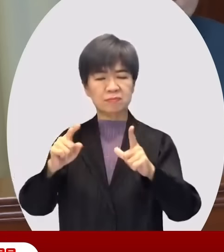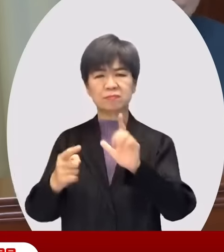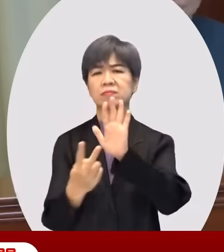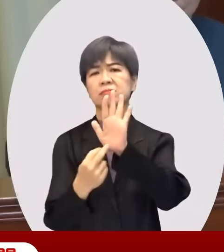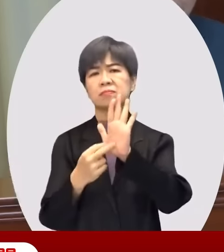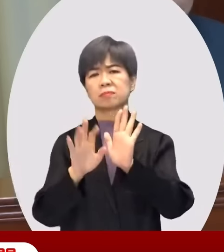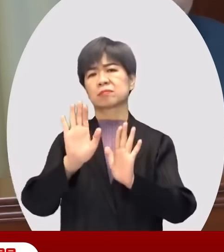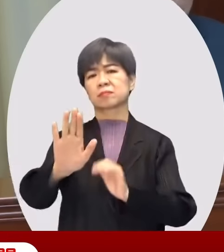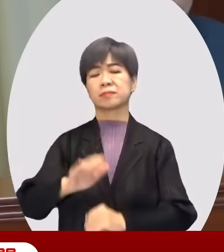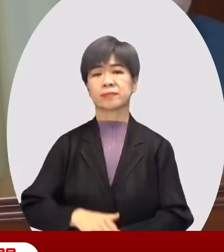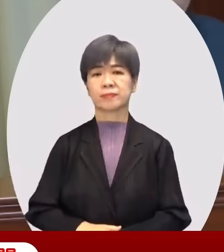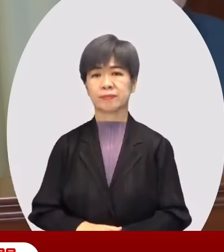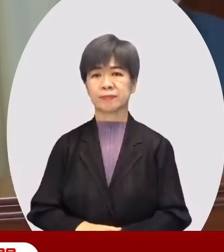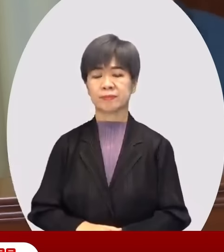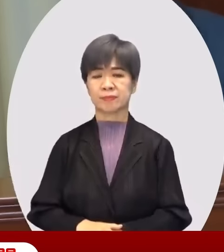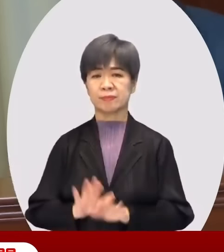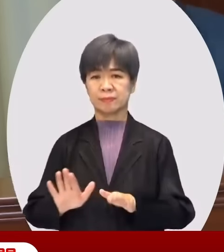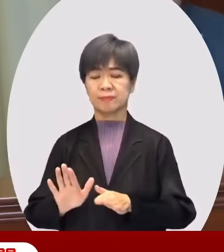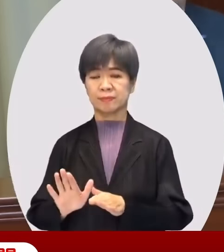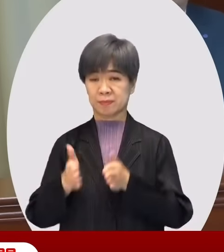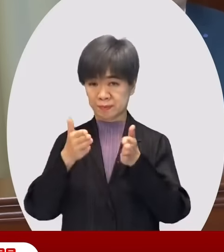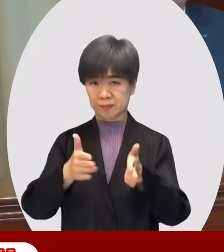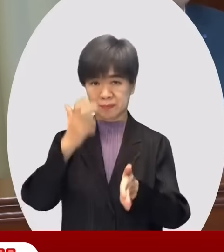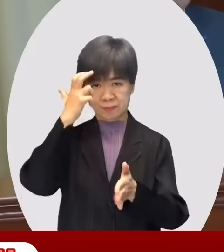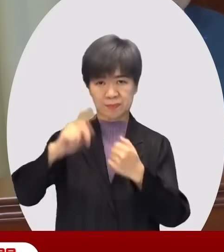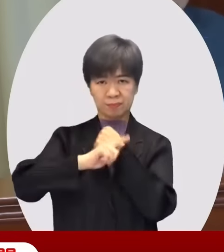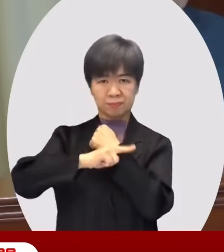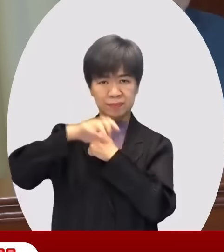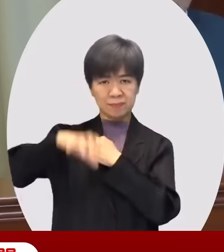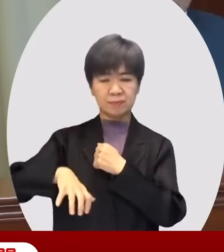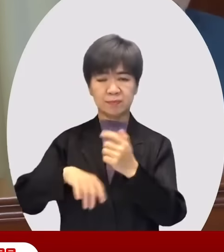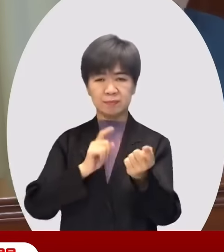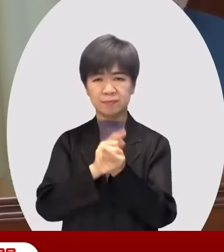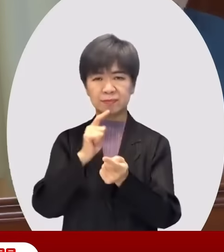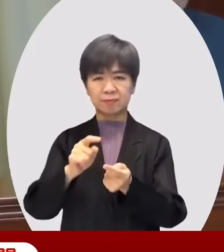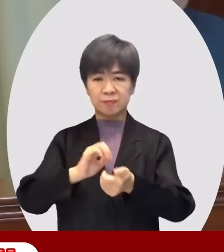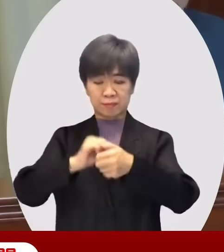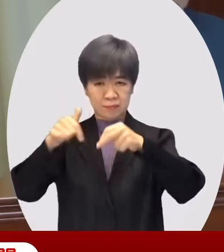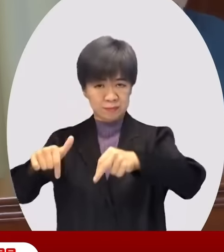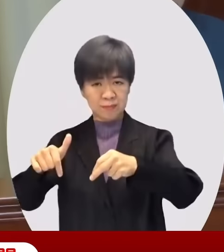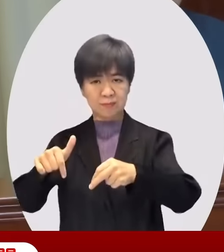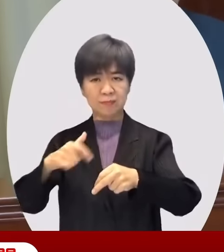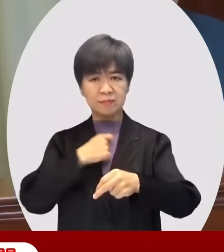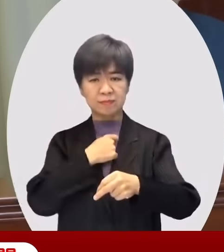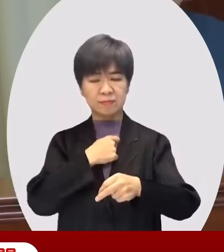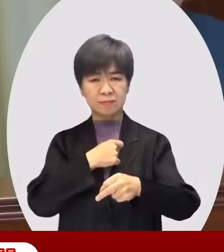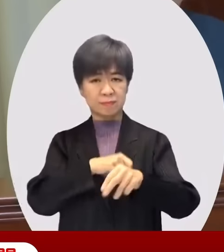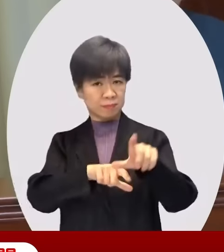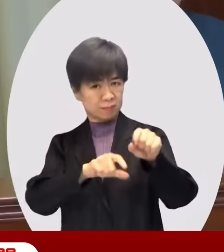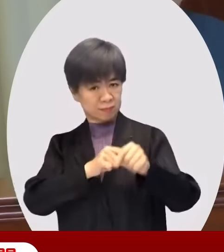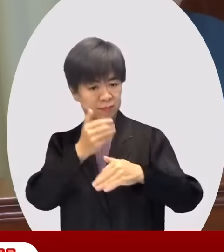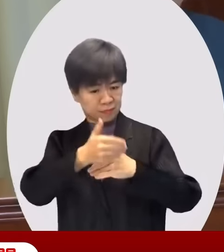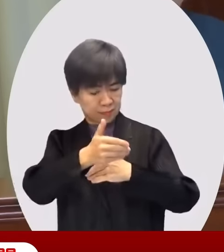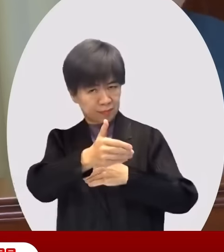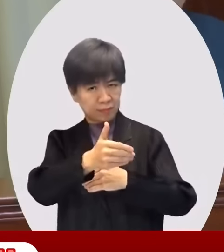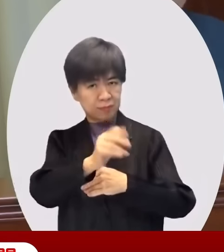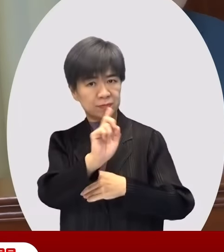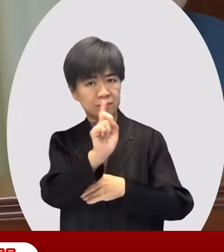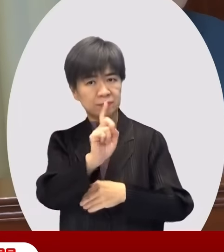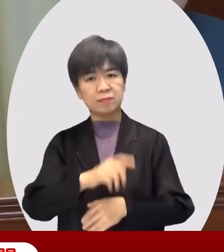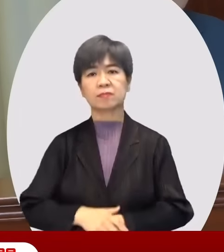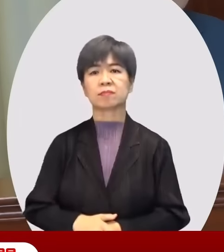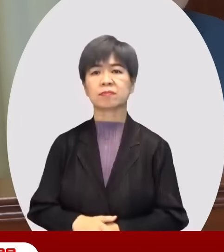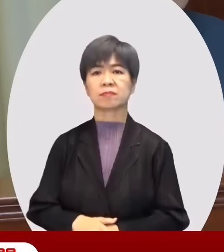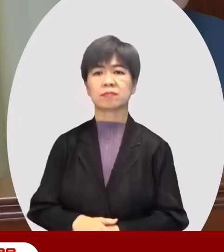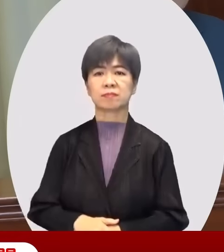楚的，那现在是系诸于军庭对细征规范的定位以及他该遵守的程序，那是